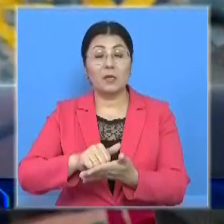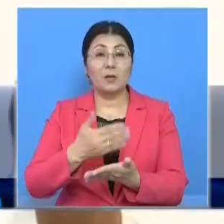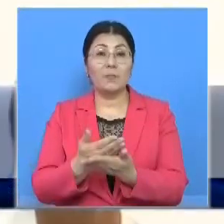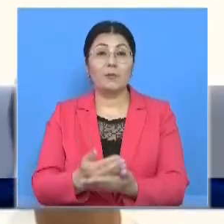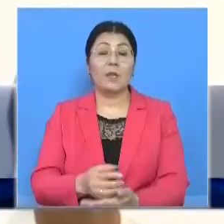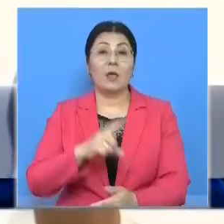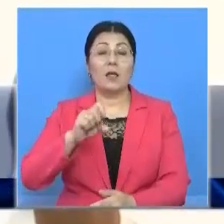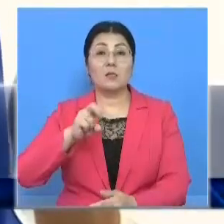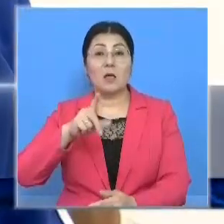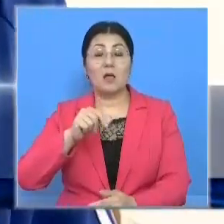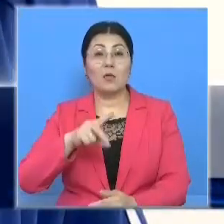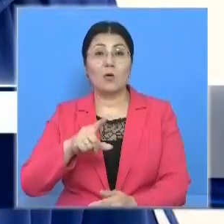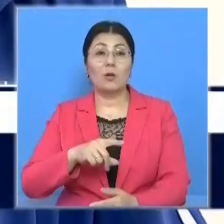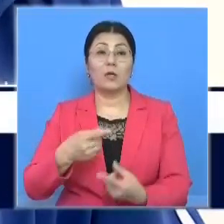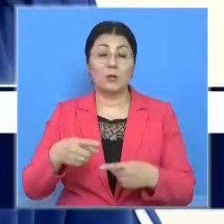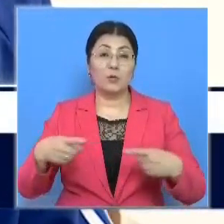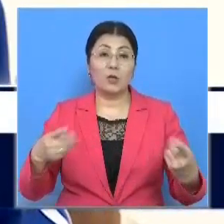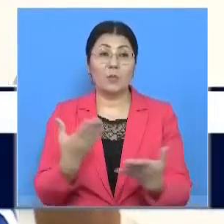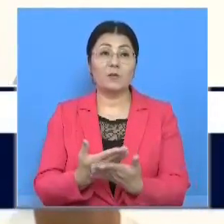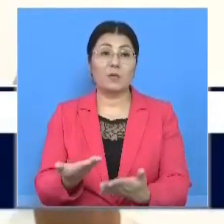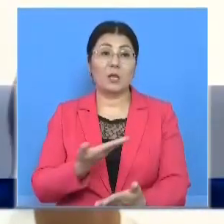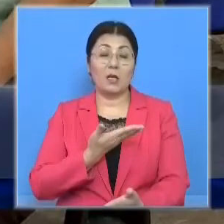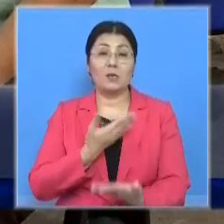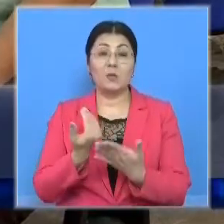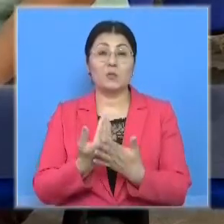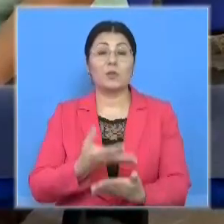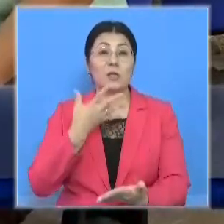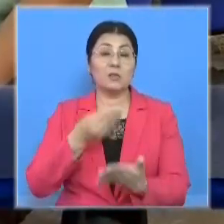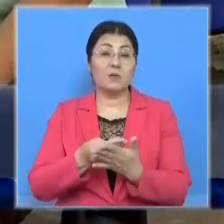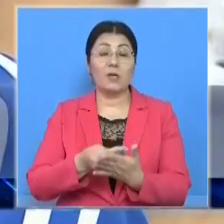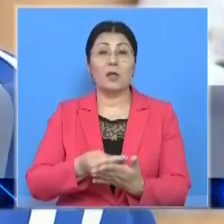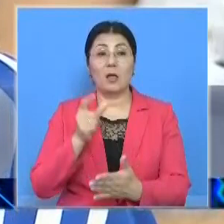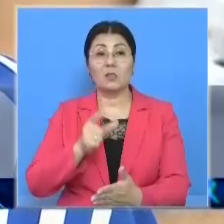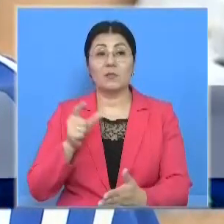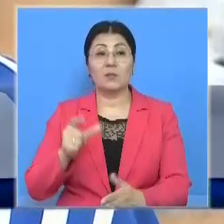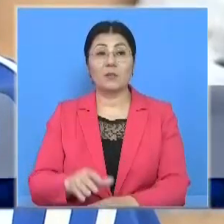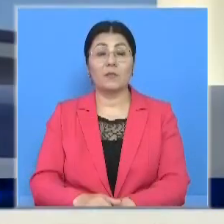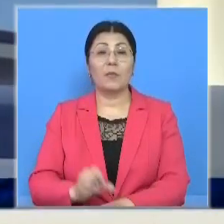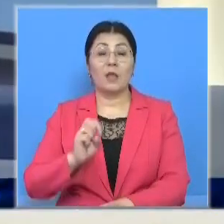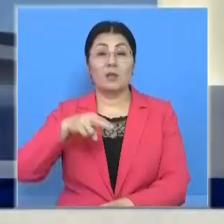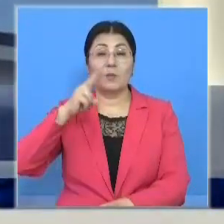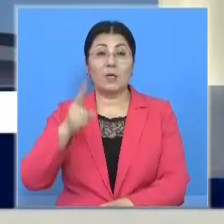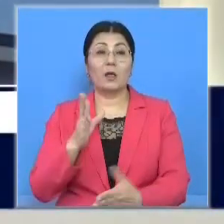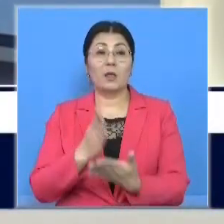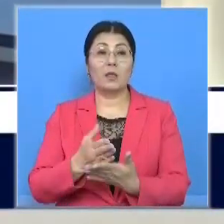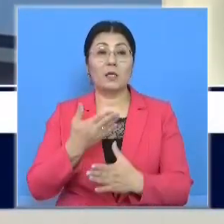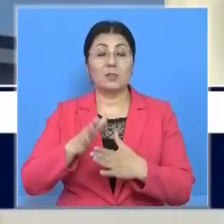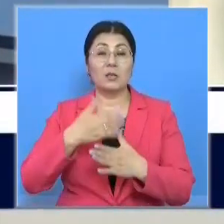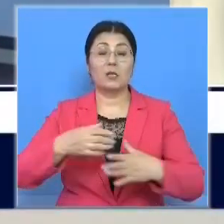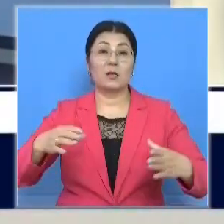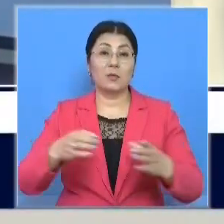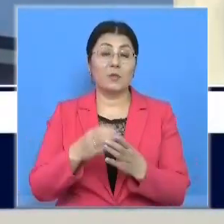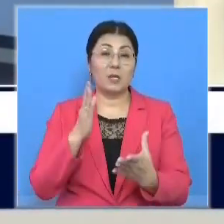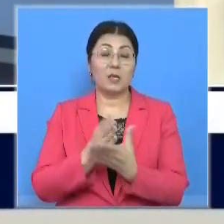имущество. Хотелось бы, чтобы СПК были свои оценщики. В СПК есть свой кредитный комитет, однако перед